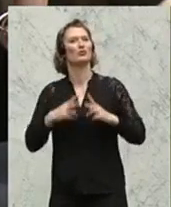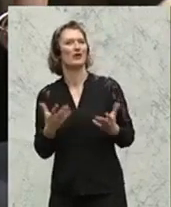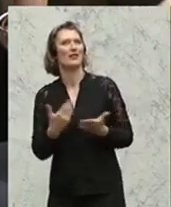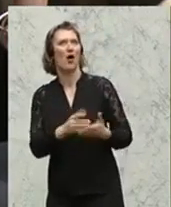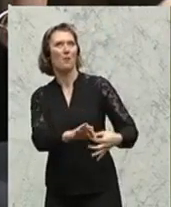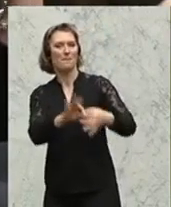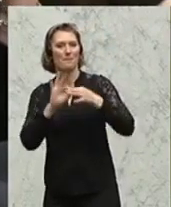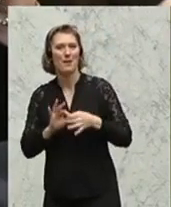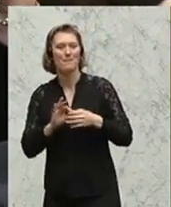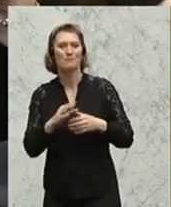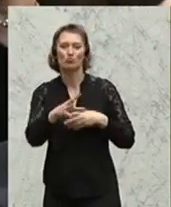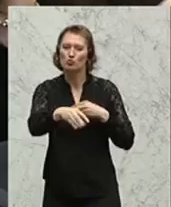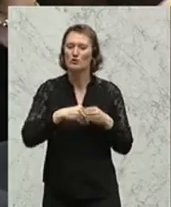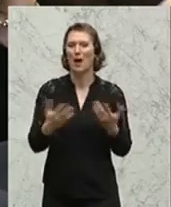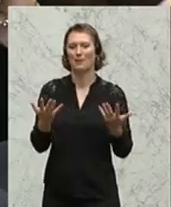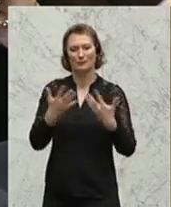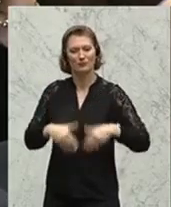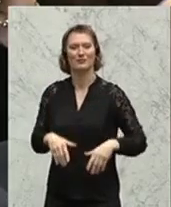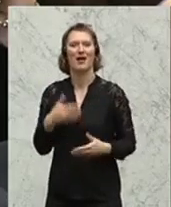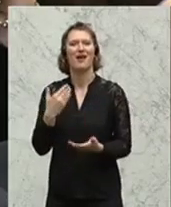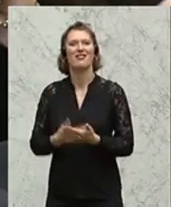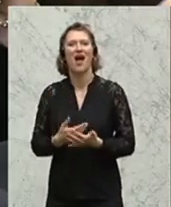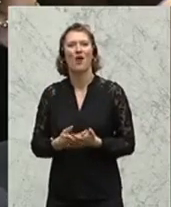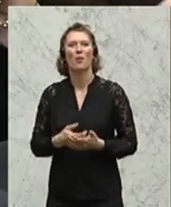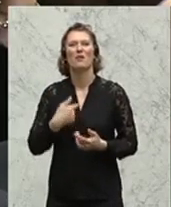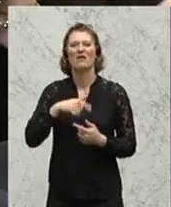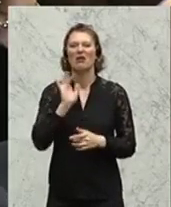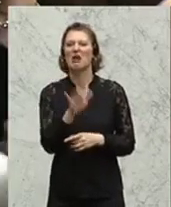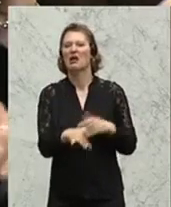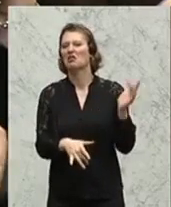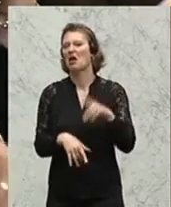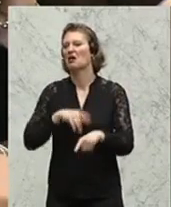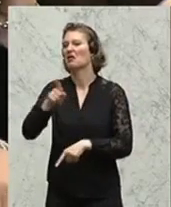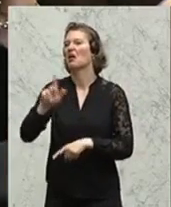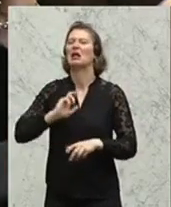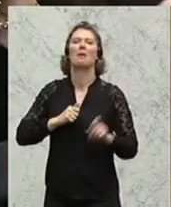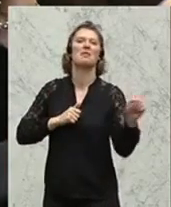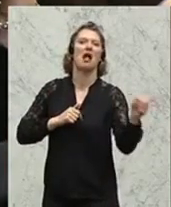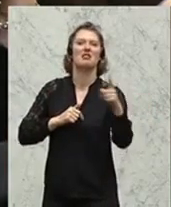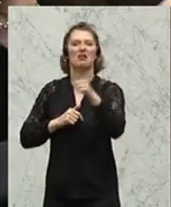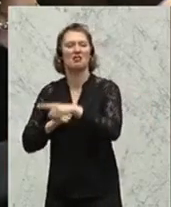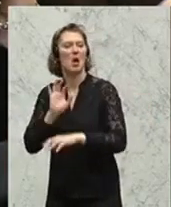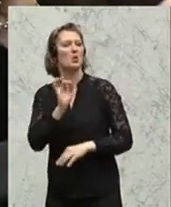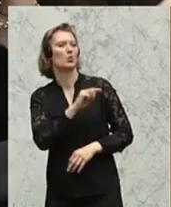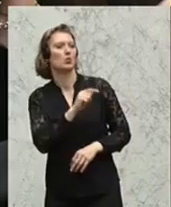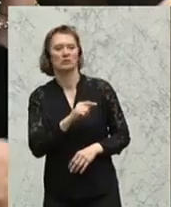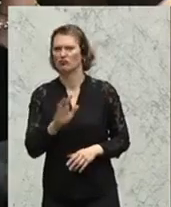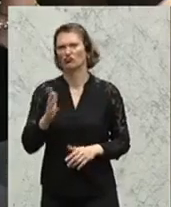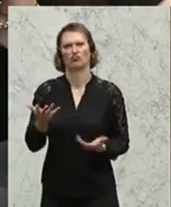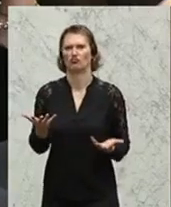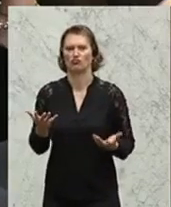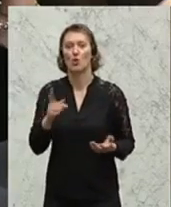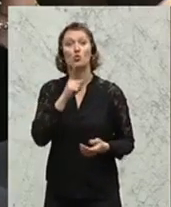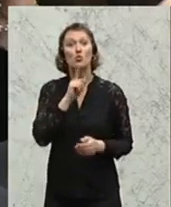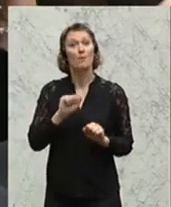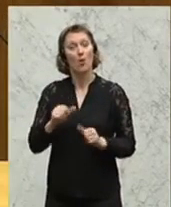der Hinsicht war das immer ein Miteinander und das sollten wir sagen, wir sollten nicht ausspielen und die einen kriminalisieren und die anderen sind die Guten. Ich glaube, es geht